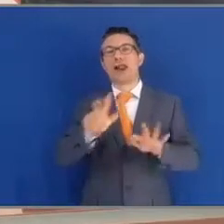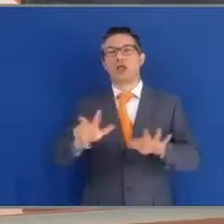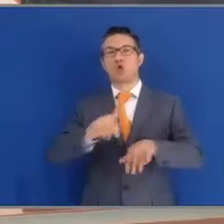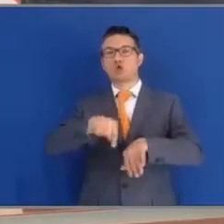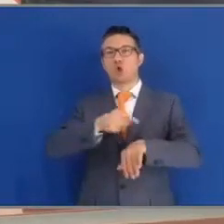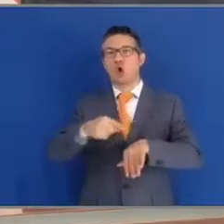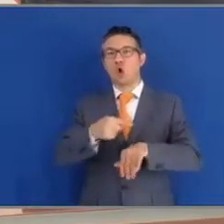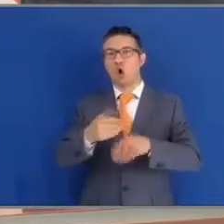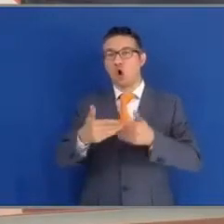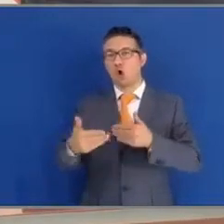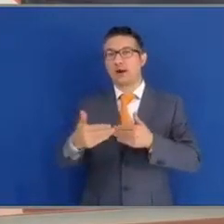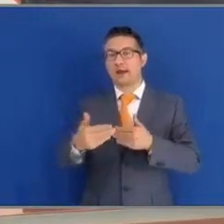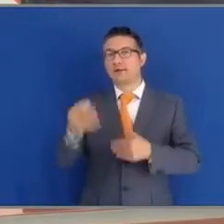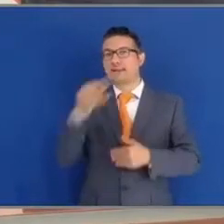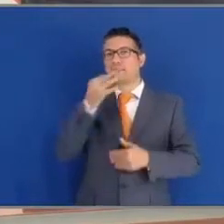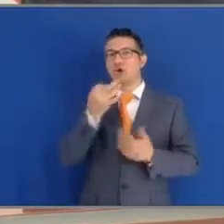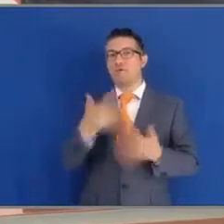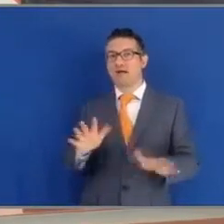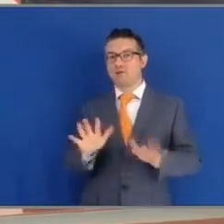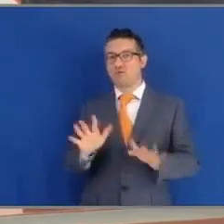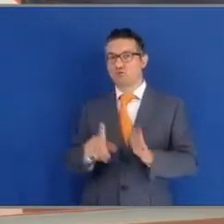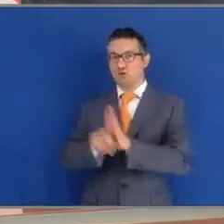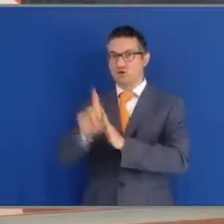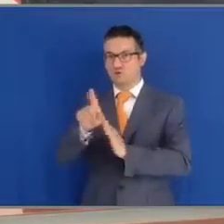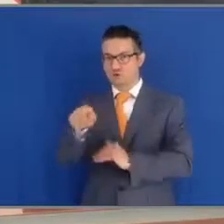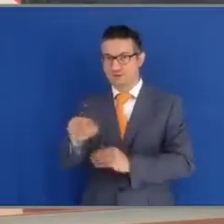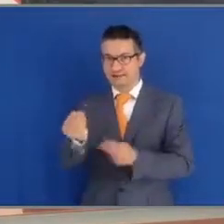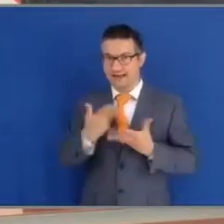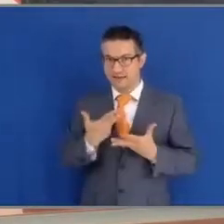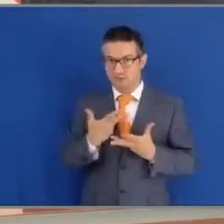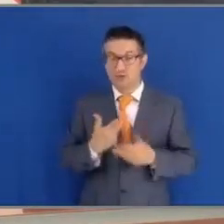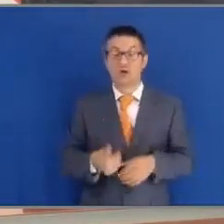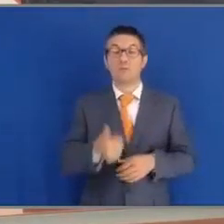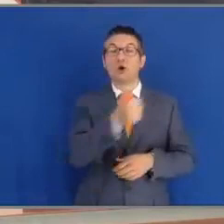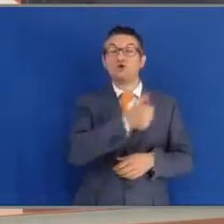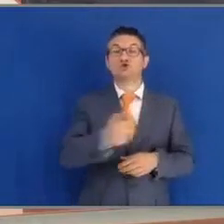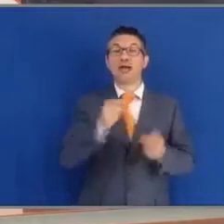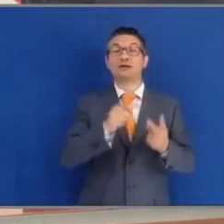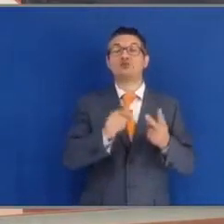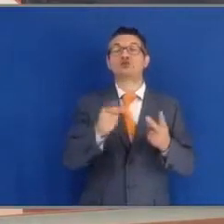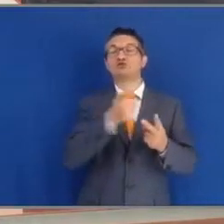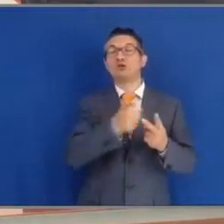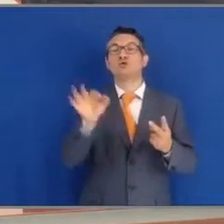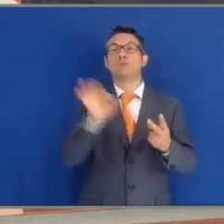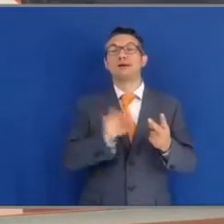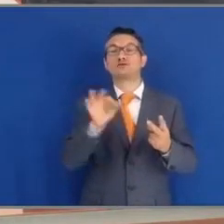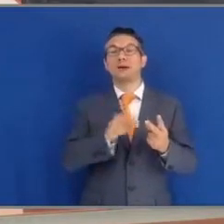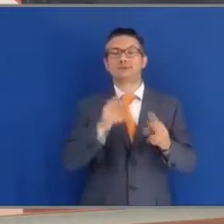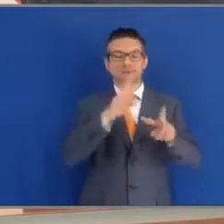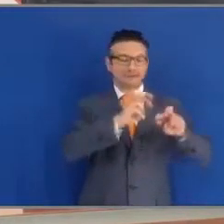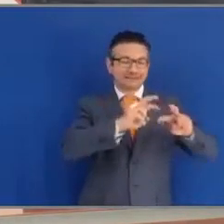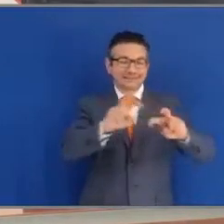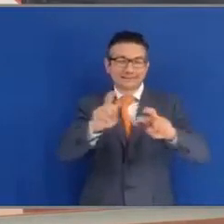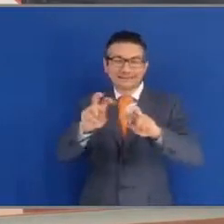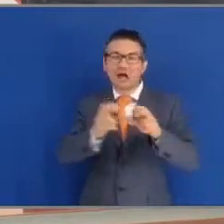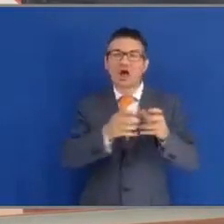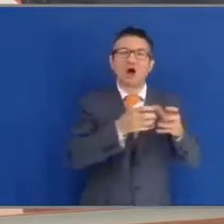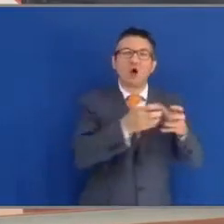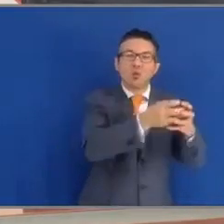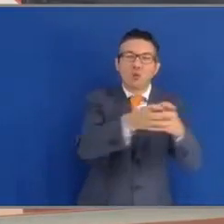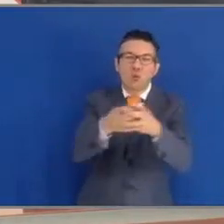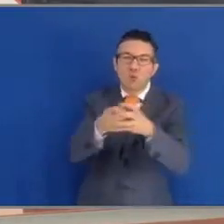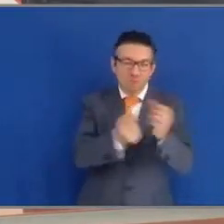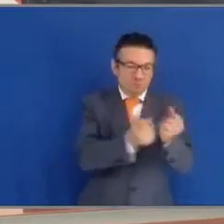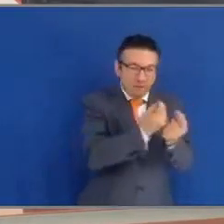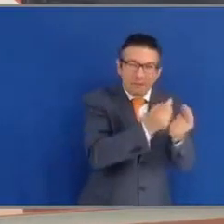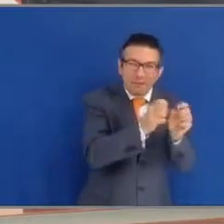eccellente. L'altro è il 100% della conclusione delle indagini epidemiologiche nei focolai che vi sono stati, a testimonianza